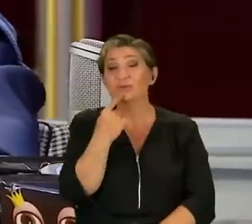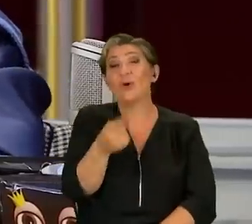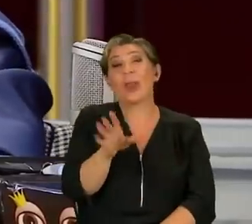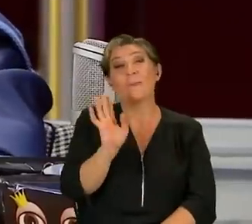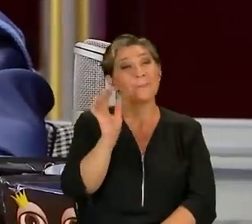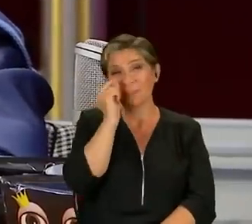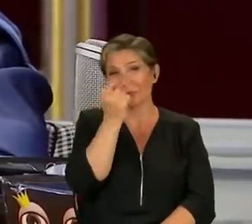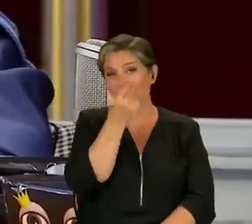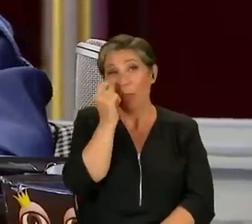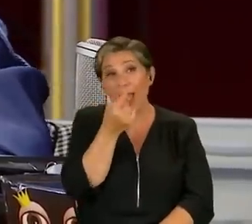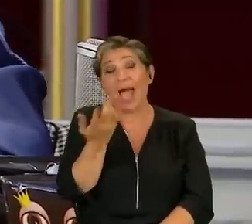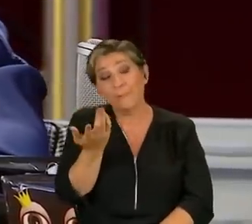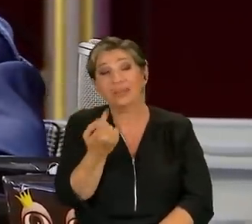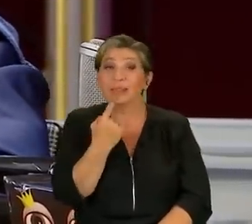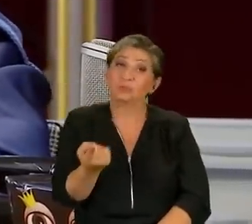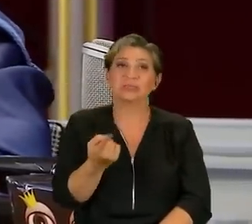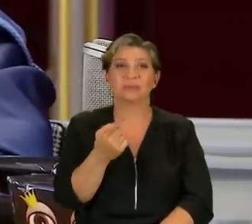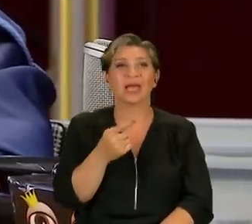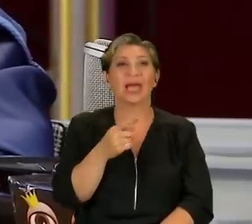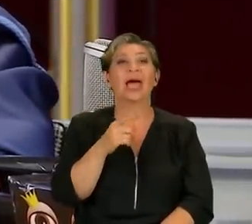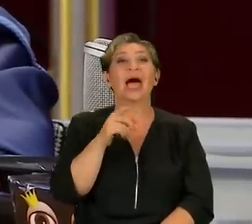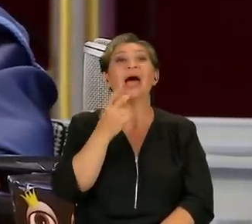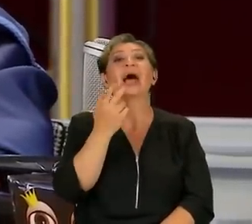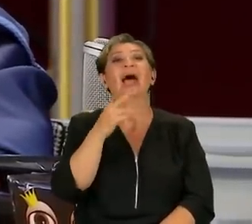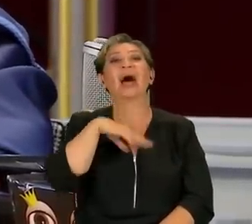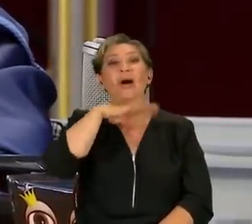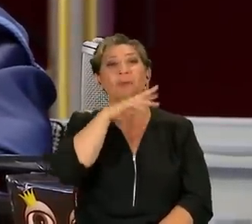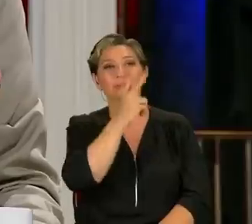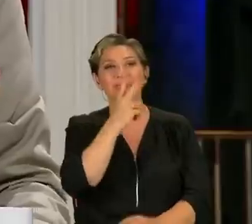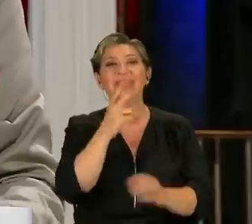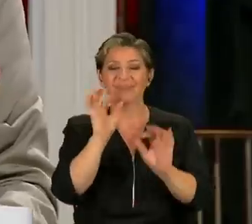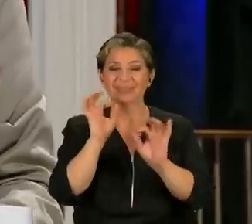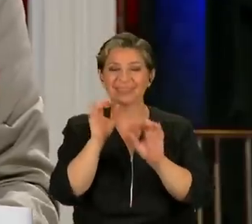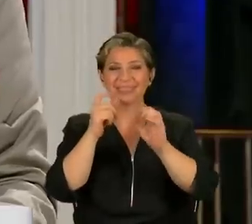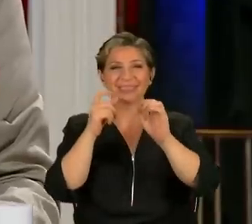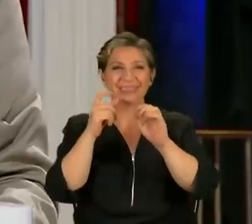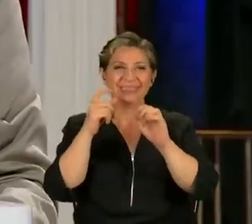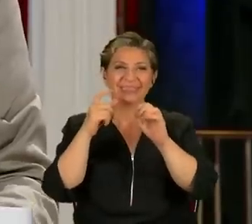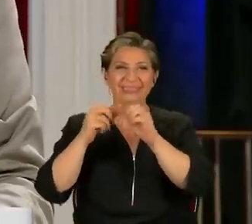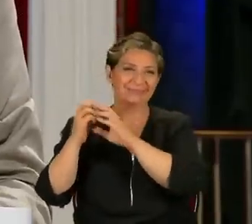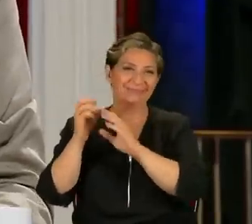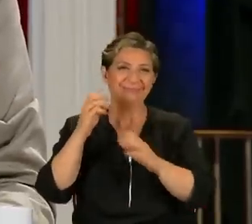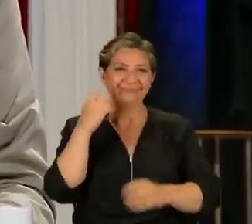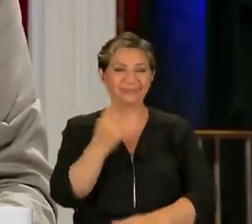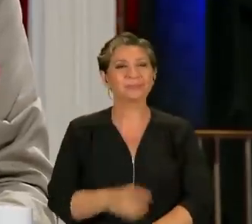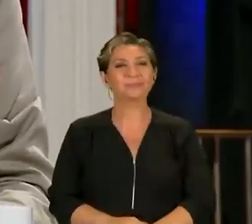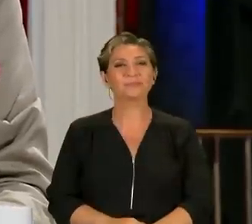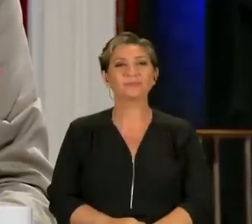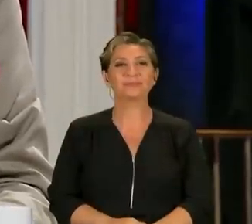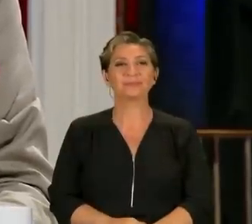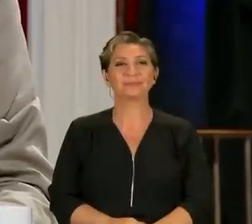söylemem kolay kolay ama demek ki... Ha öyle üç harf yani yabancı dilde yazıldığında evet. Ha üç harfler yok, niye? Değil. Evet, evet. Peki.